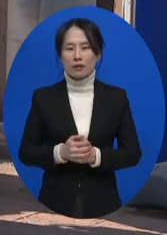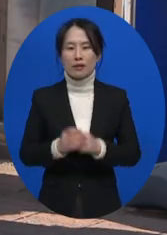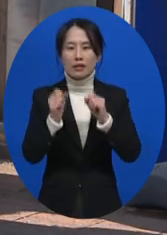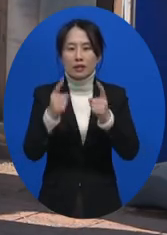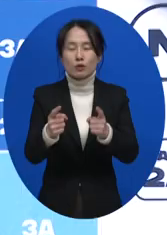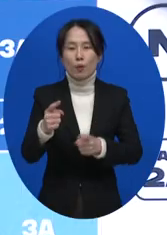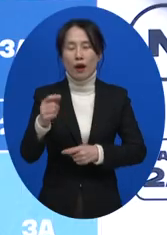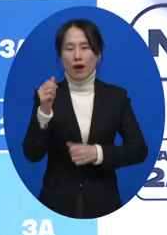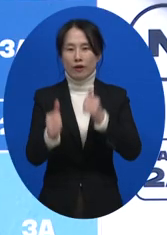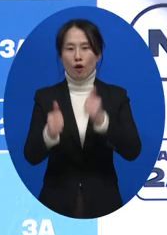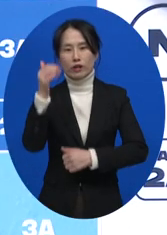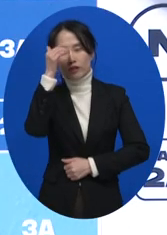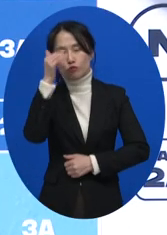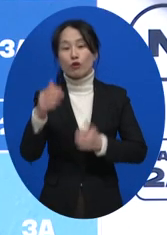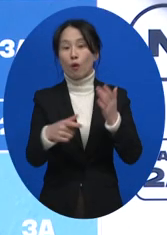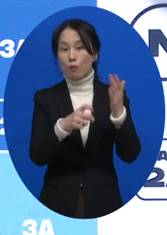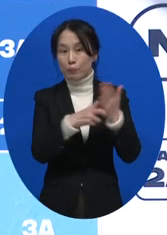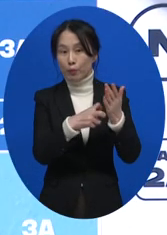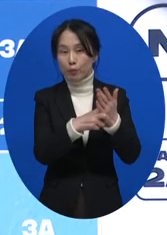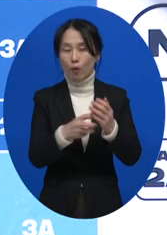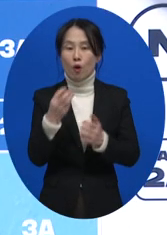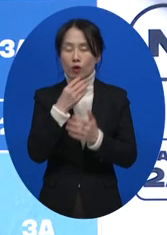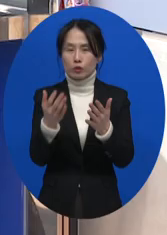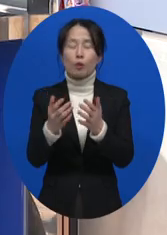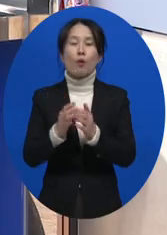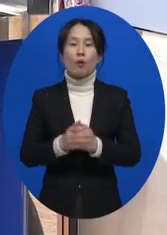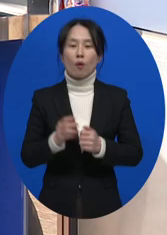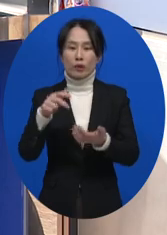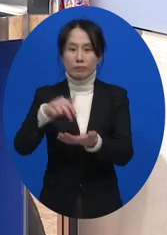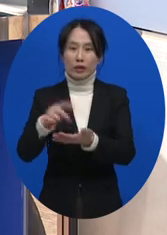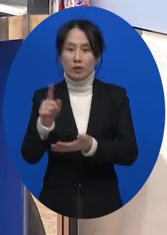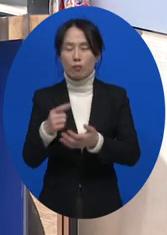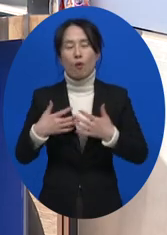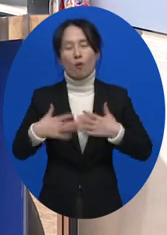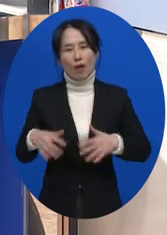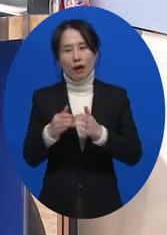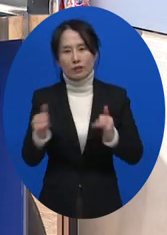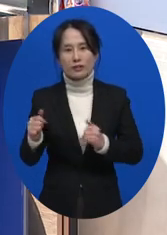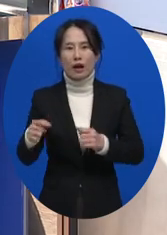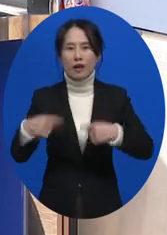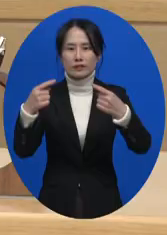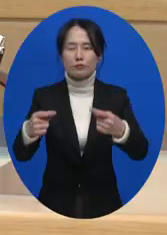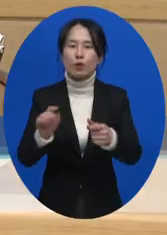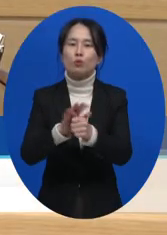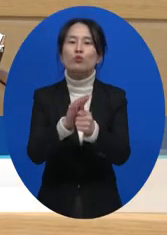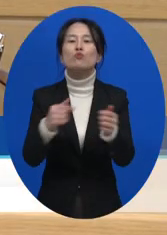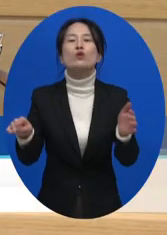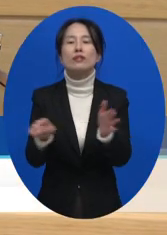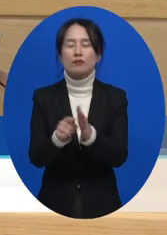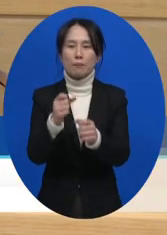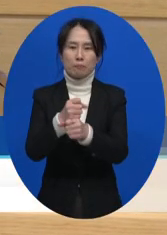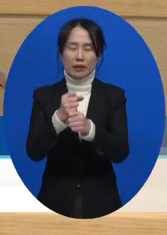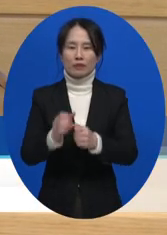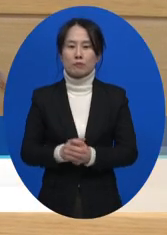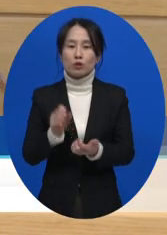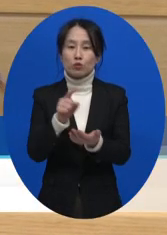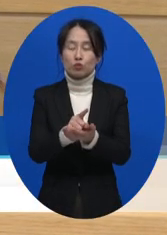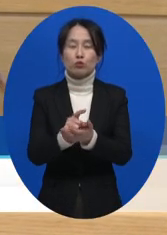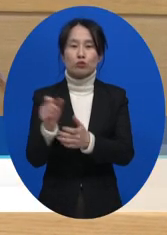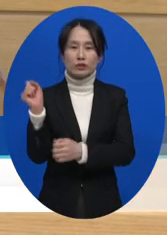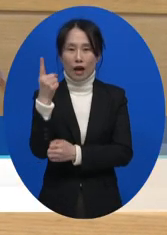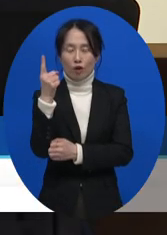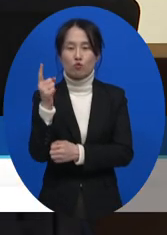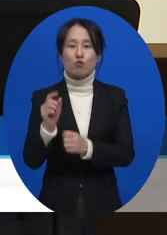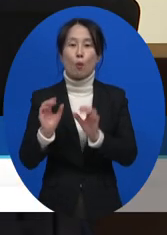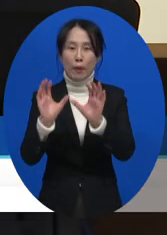가칭 기회경기 관람권으로 경기도가 스포츠 소외계층의 관람 기회를 늘리기 위해 만든 겁니다. 축구와 야구, 배구, 농구 등 네